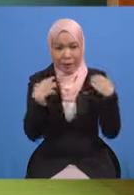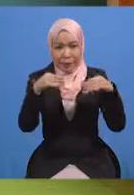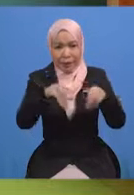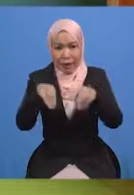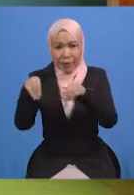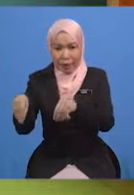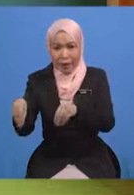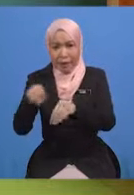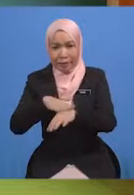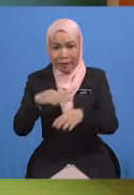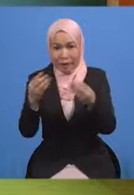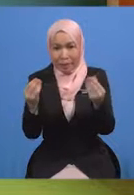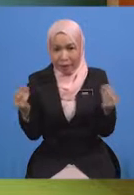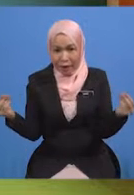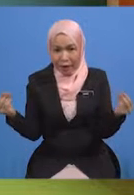di atas tanah.